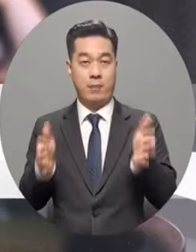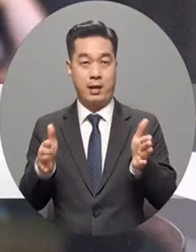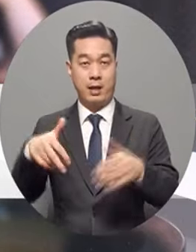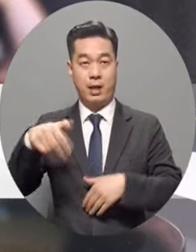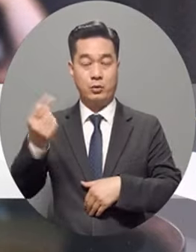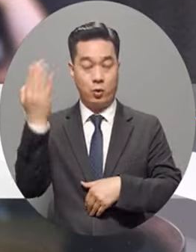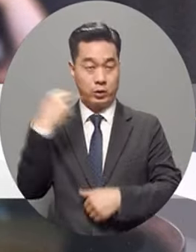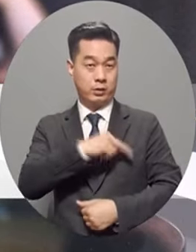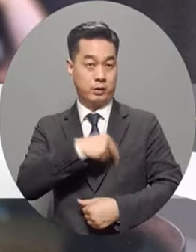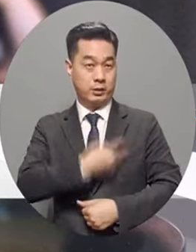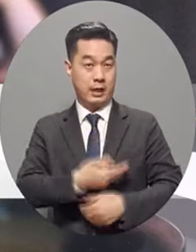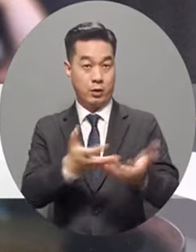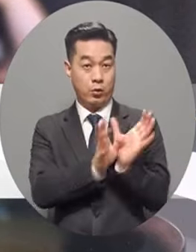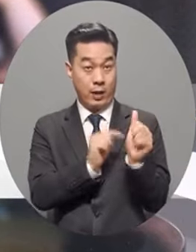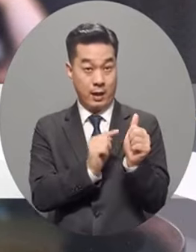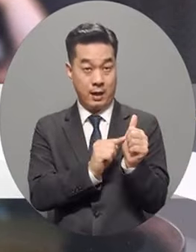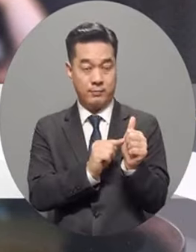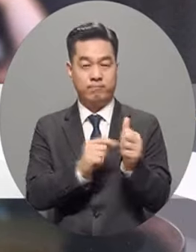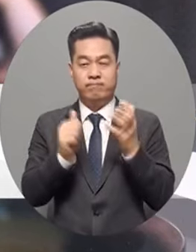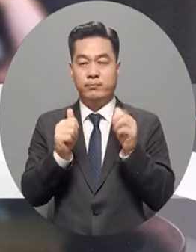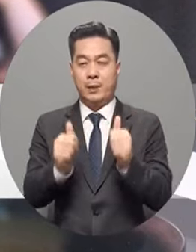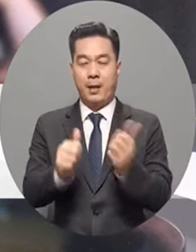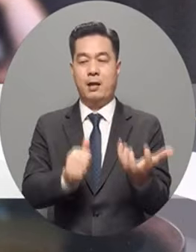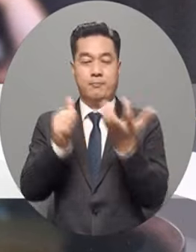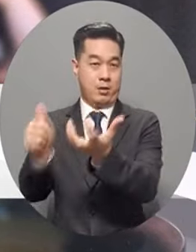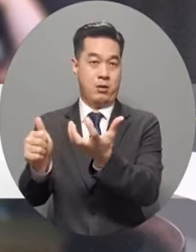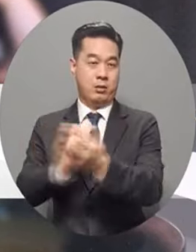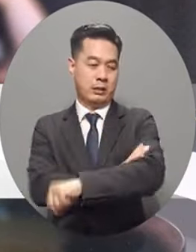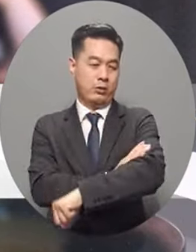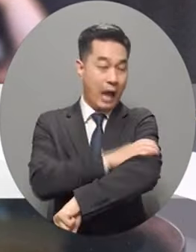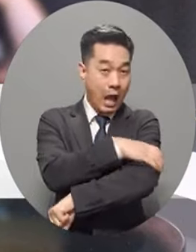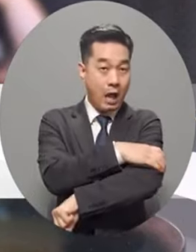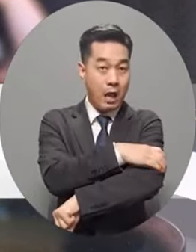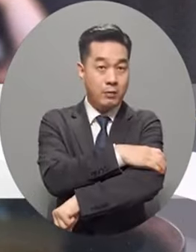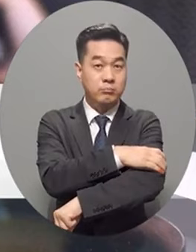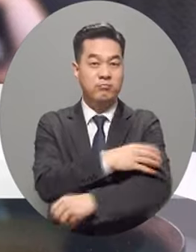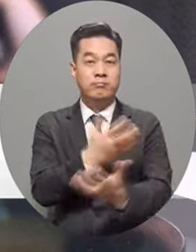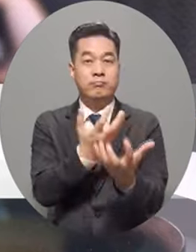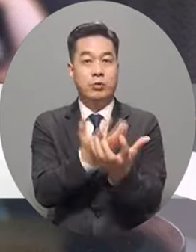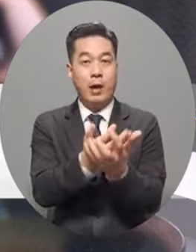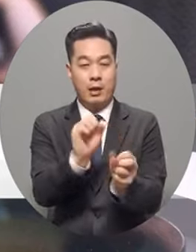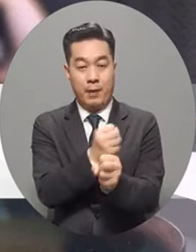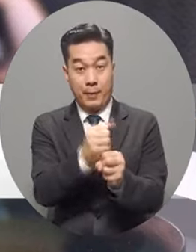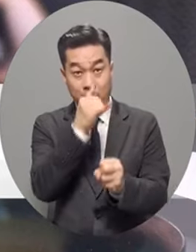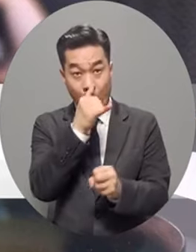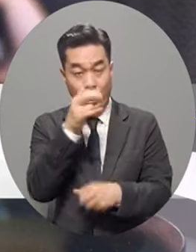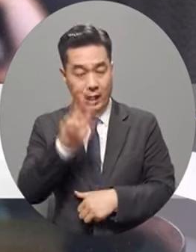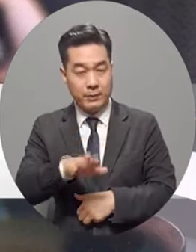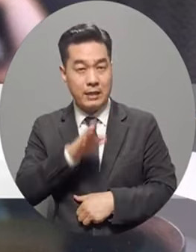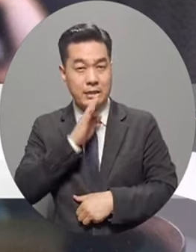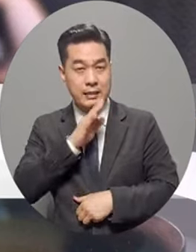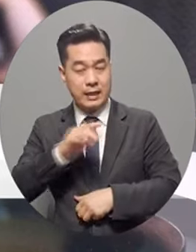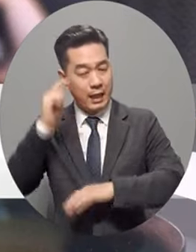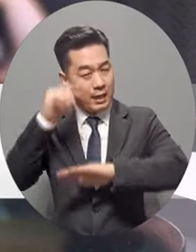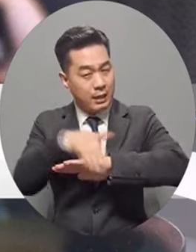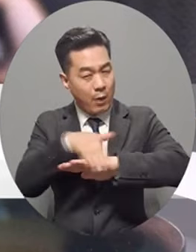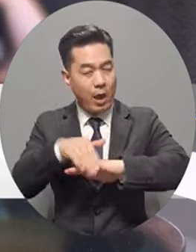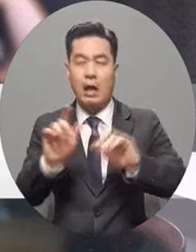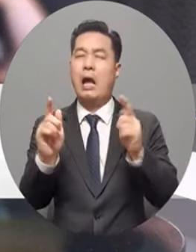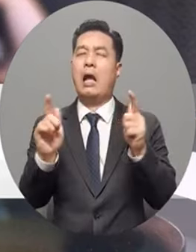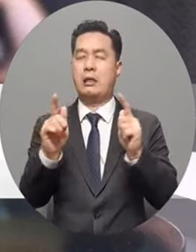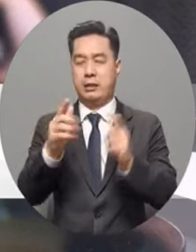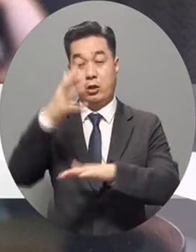사령관을 재판에 넘겼습니다. 직권을 남용해서 위헌적인 문건을 만들었지만 실제 내란을 계획한 건